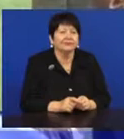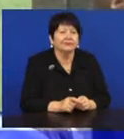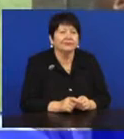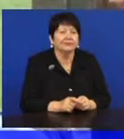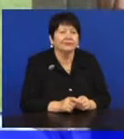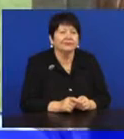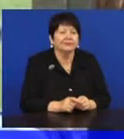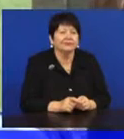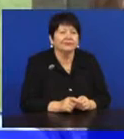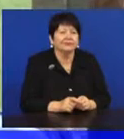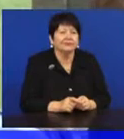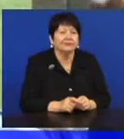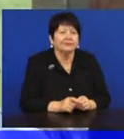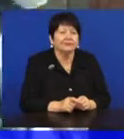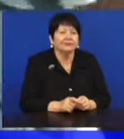Și încărțăm noi așa vreo